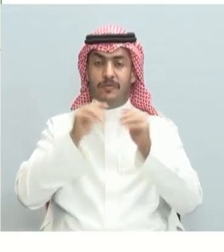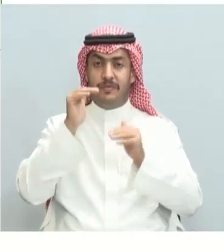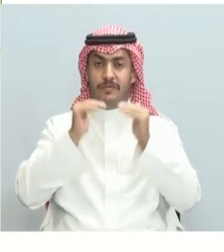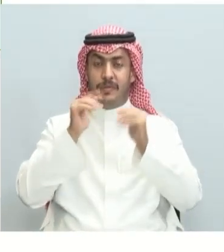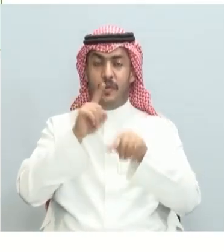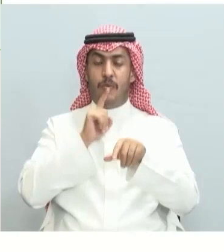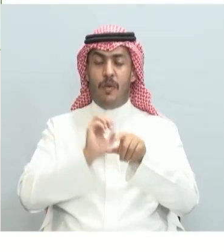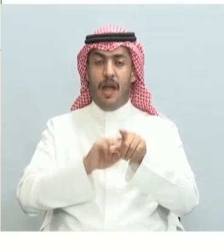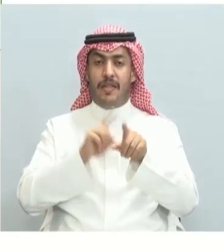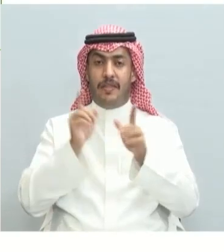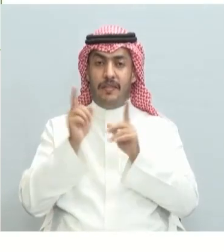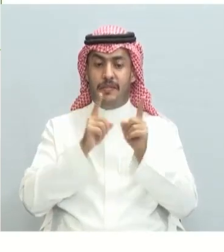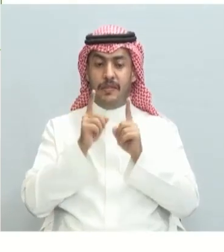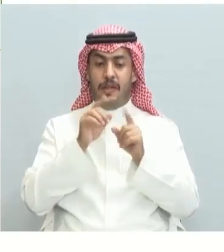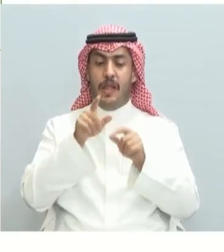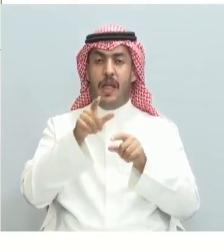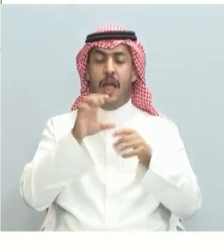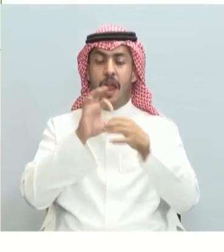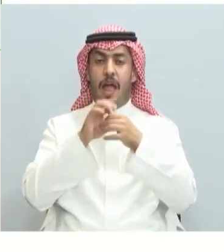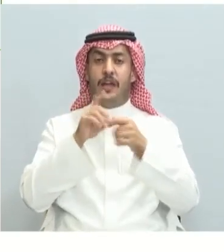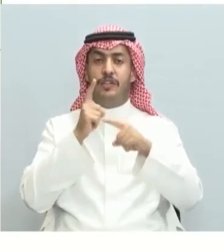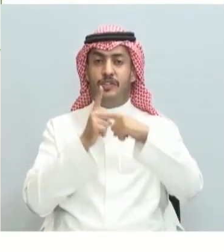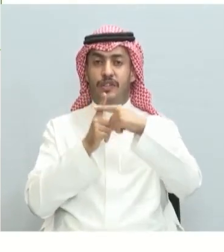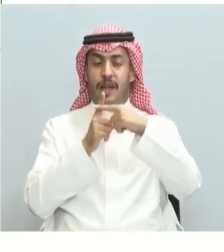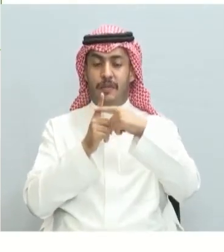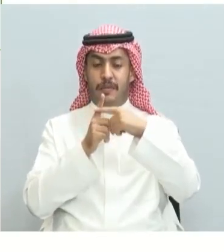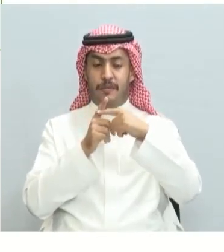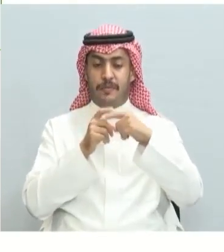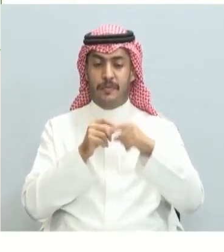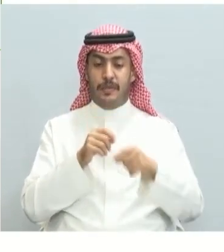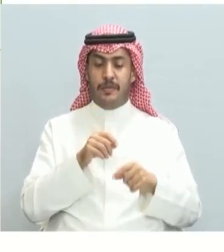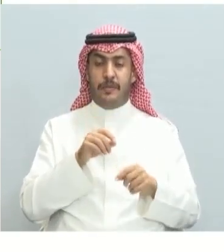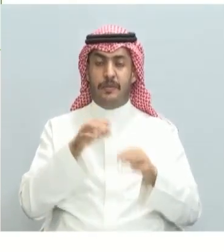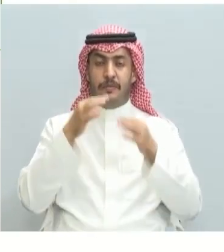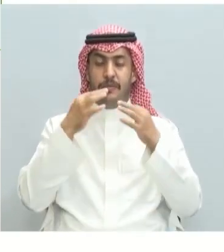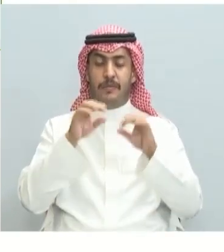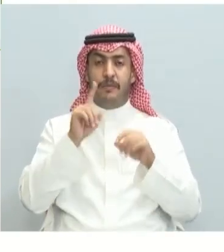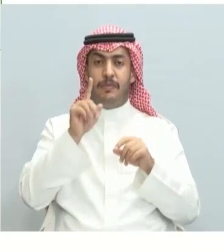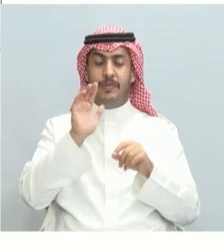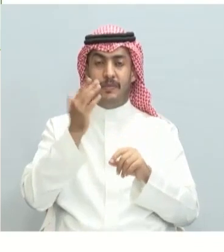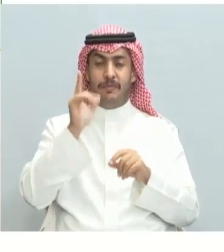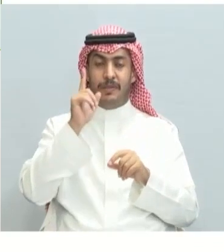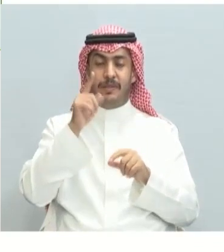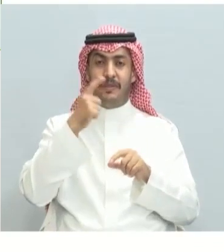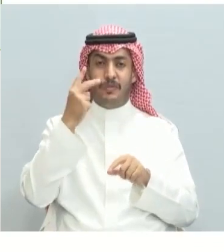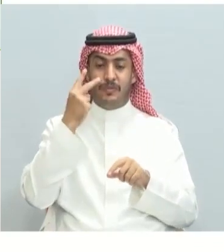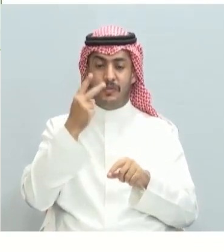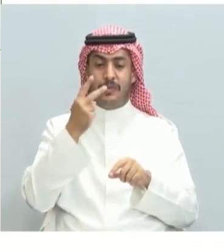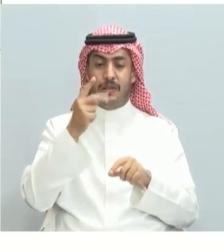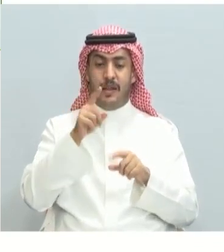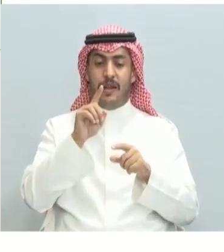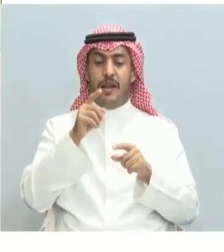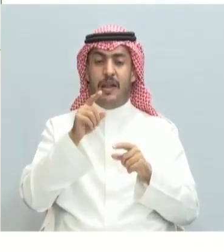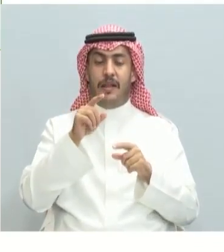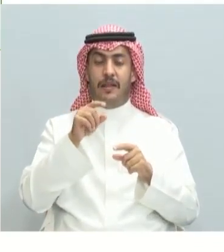والمده الزمنيه هي علاقه ايجابيه كما ذكرنا سابقا بصفه عامه لكن سبق ان لاحظنا عكس هنا